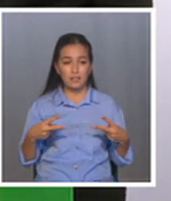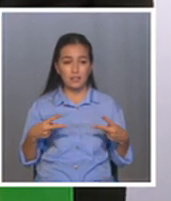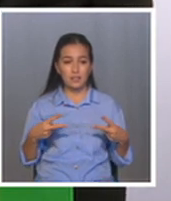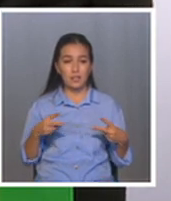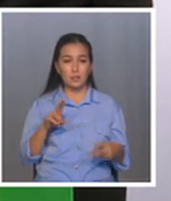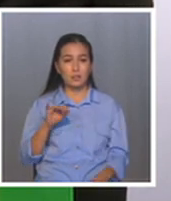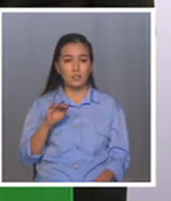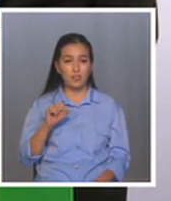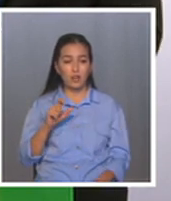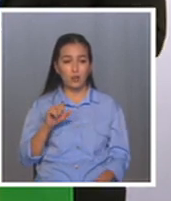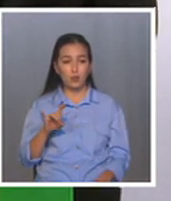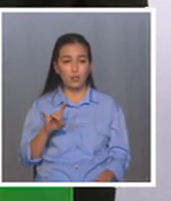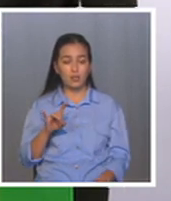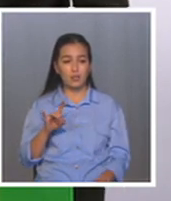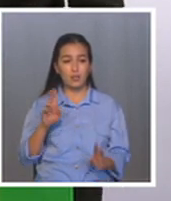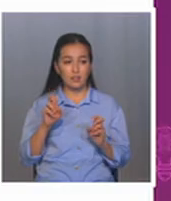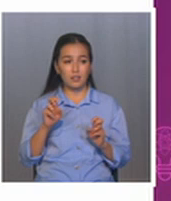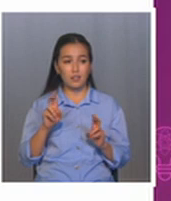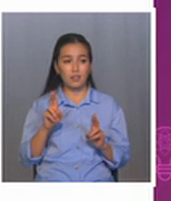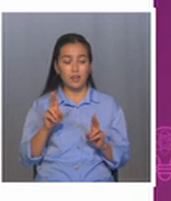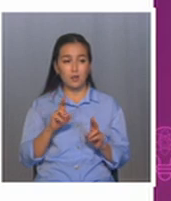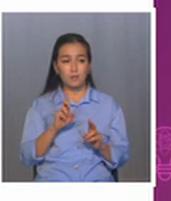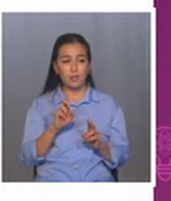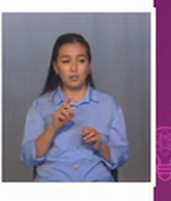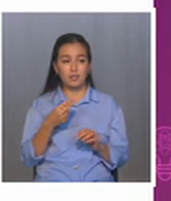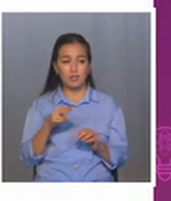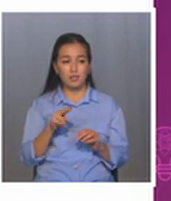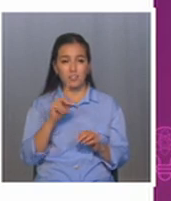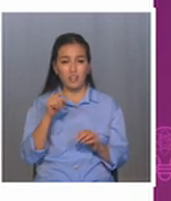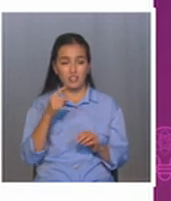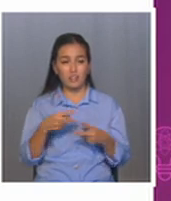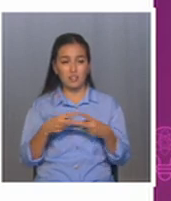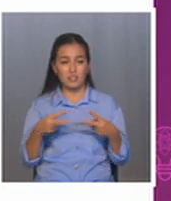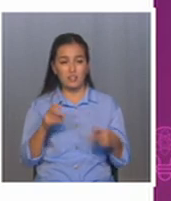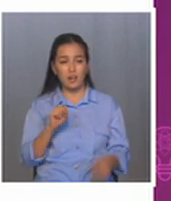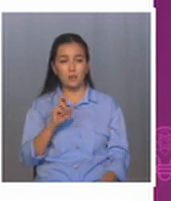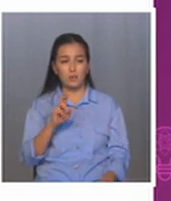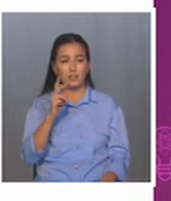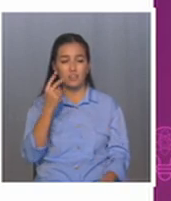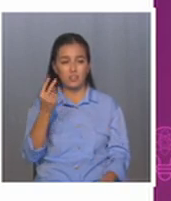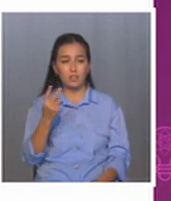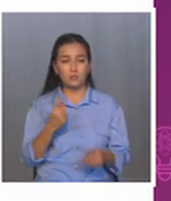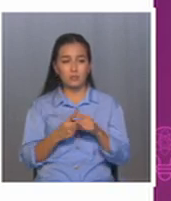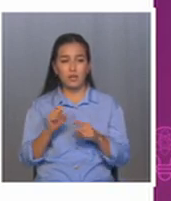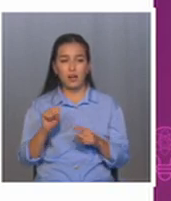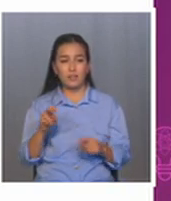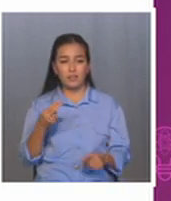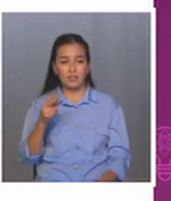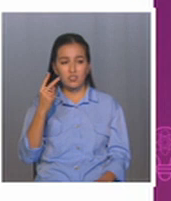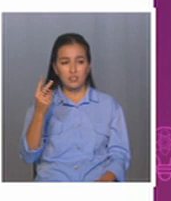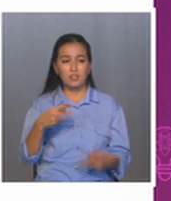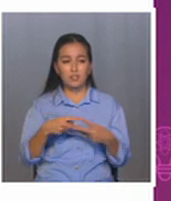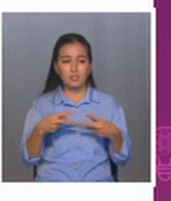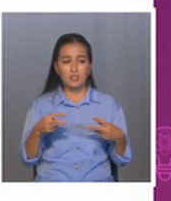Пифагор теоремасы бойынша. Демек Б, Д квадрат тең А, Б квадрат қосылған А, Д квадрат. Ол тең А